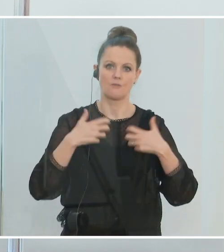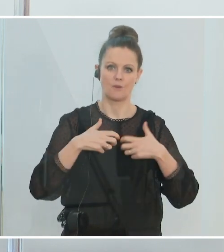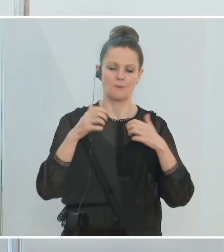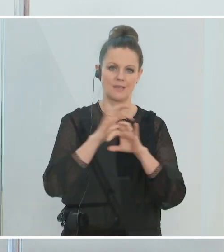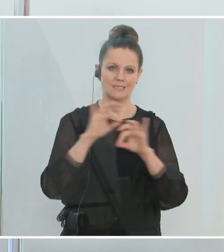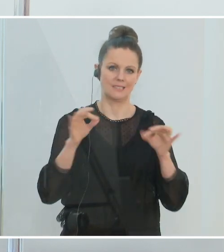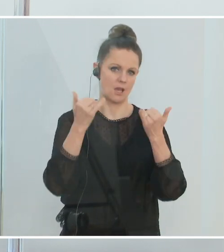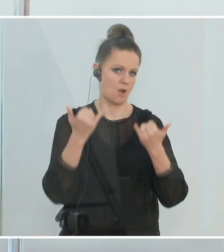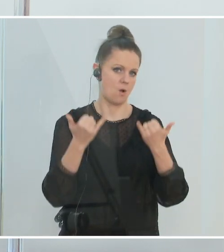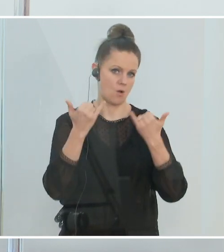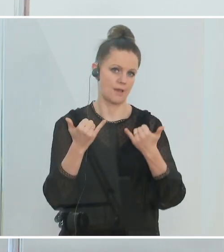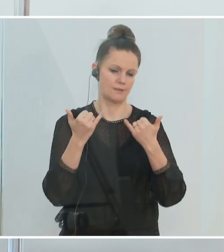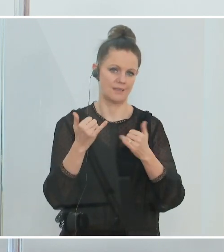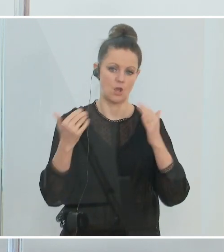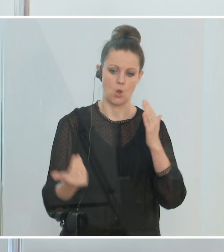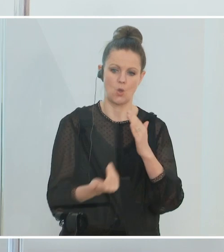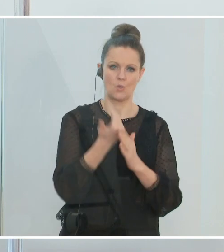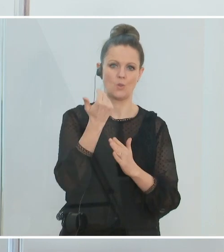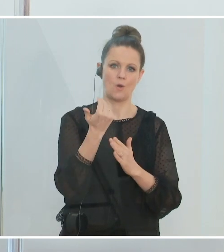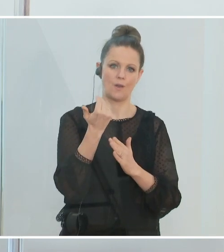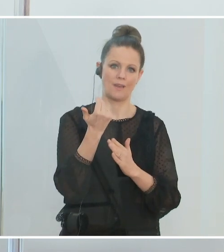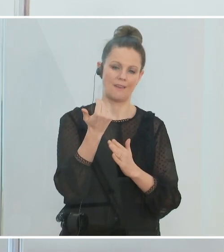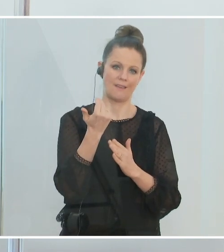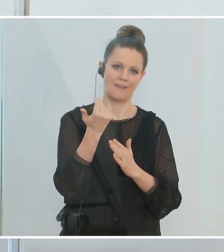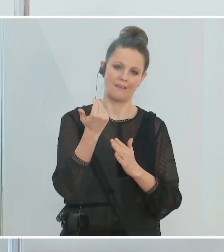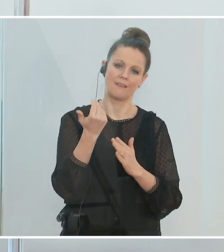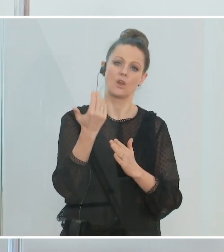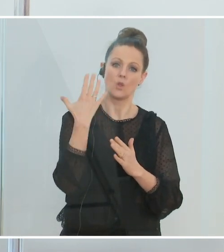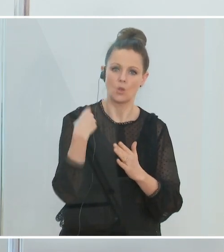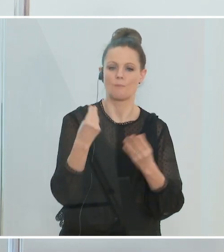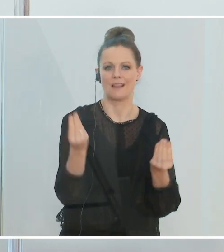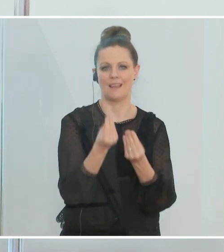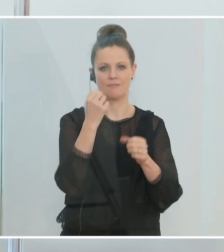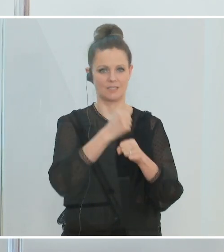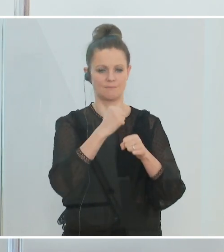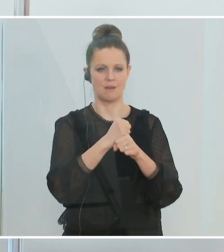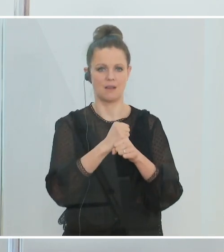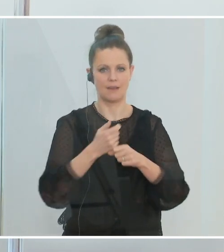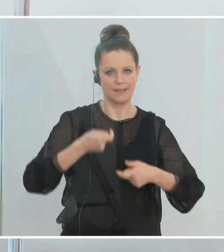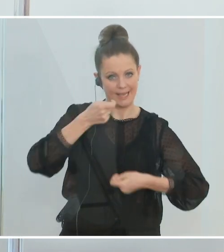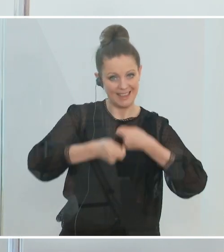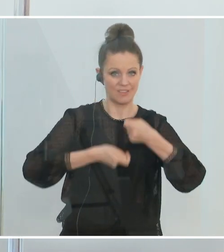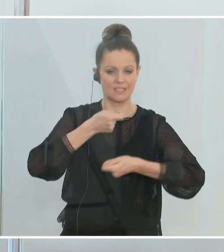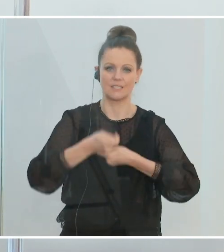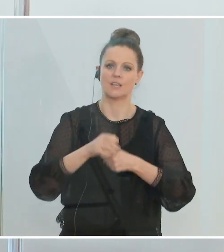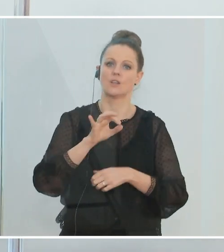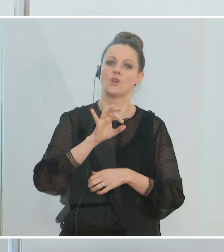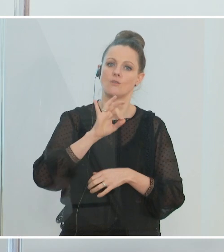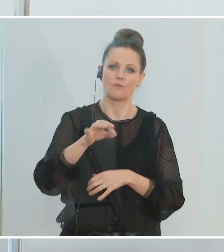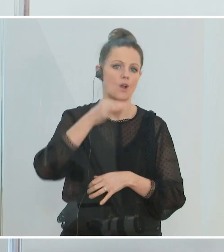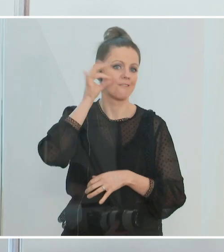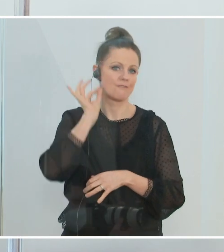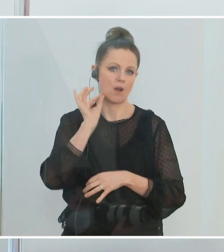wir heute das neuerlich tun und neuerlich investieren, insbesondere um Frauen in den Arbeitsmarkt